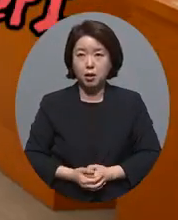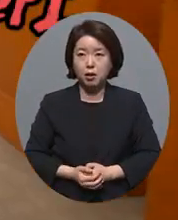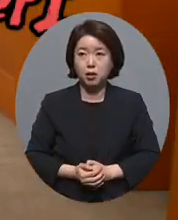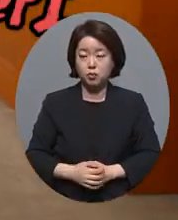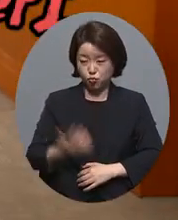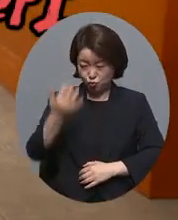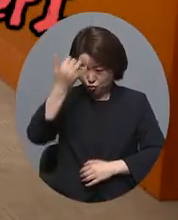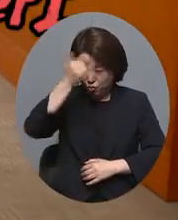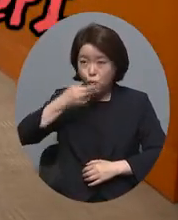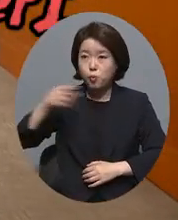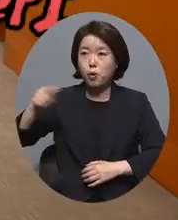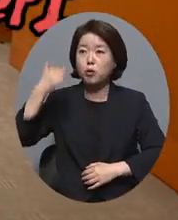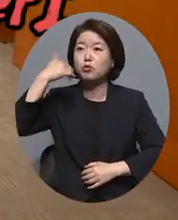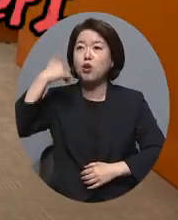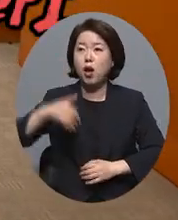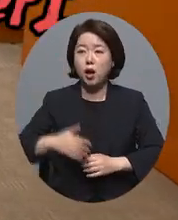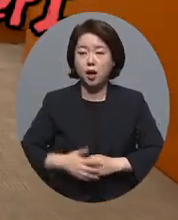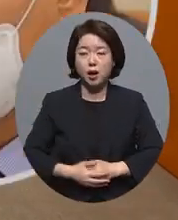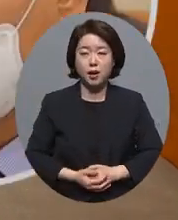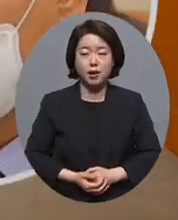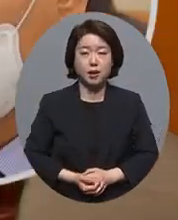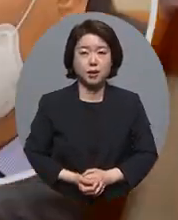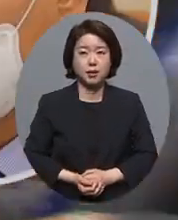누가 죽을 정도